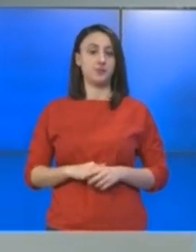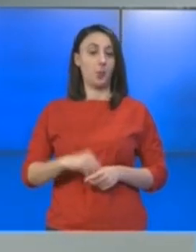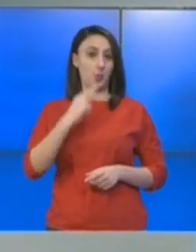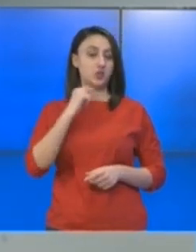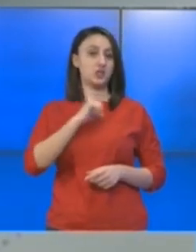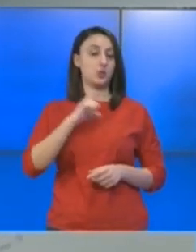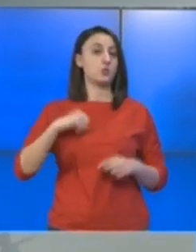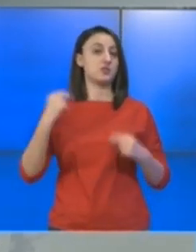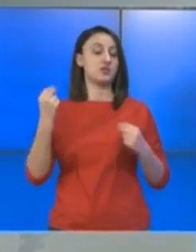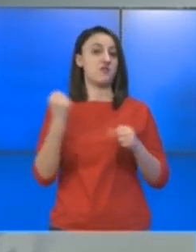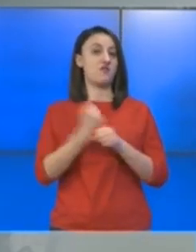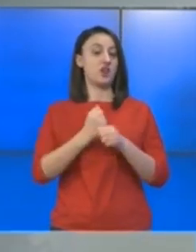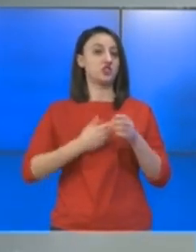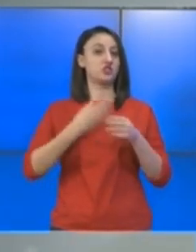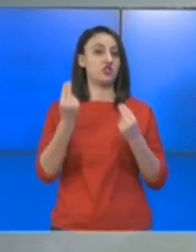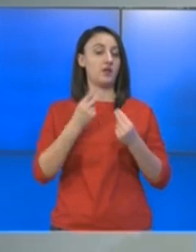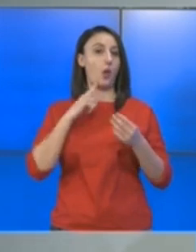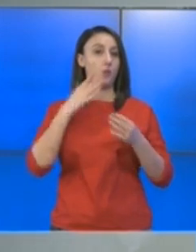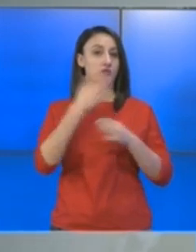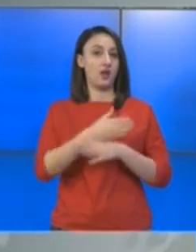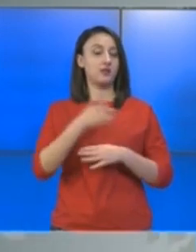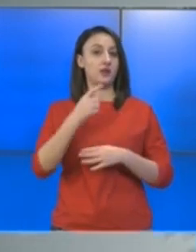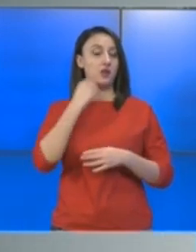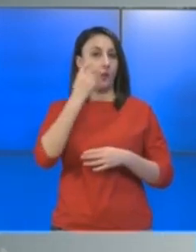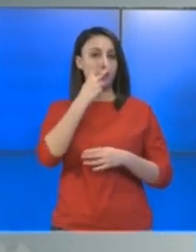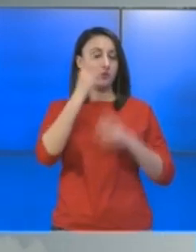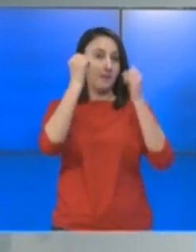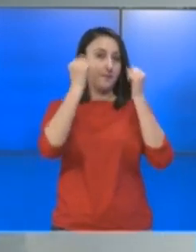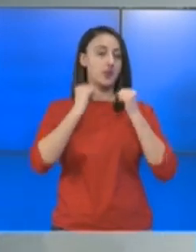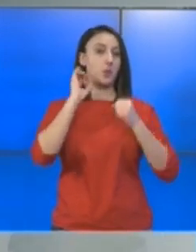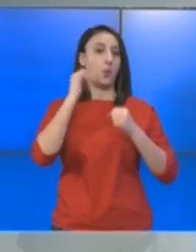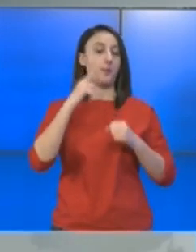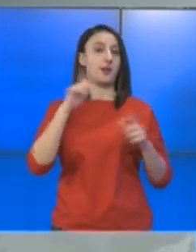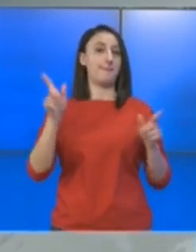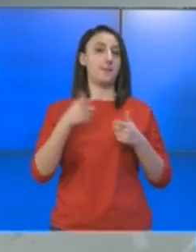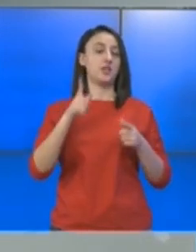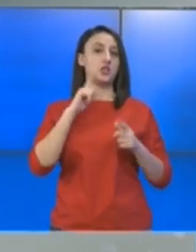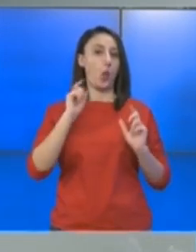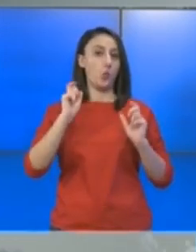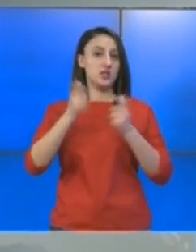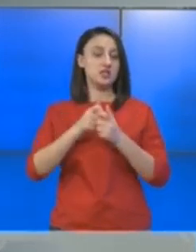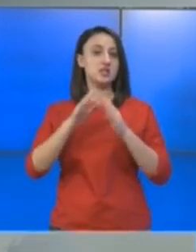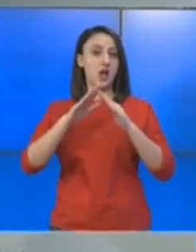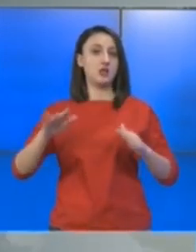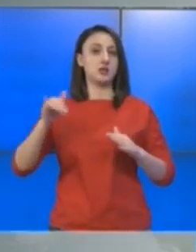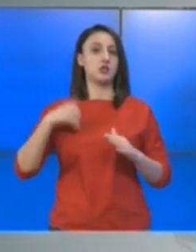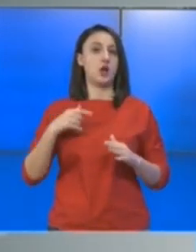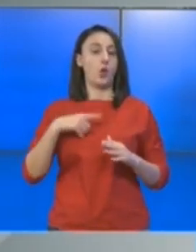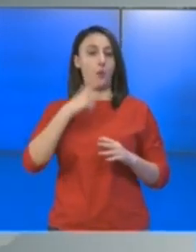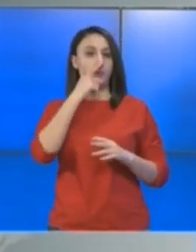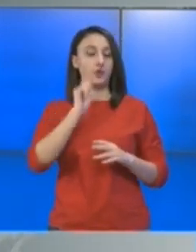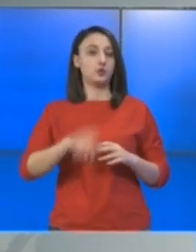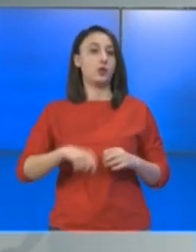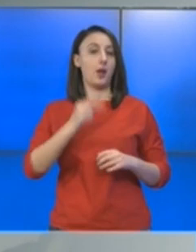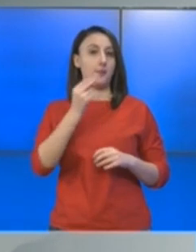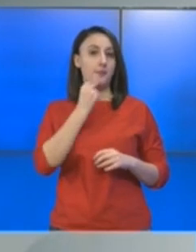autosesizat și au deschis în cartier la vederea mascaților localnici petrecăreți sau baricadat în casă și au abandonat